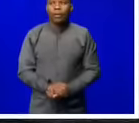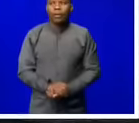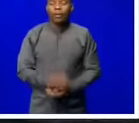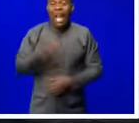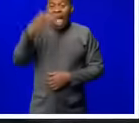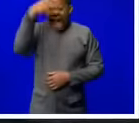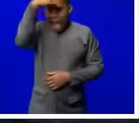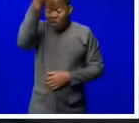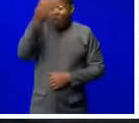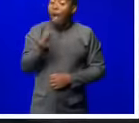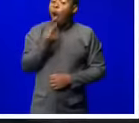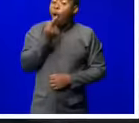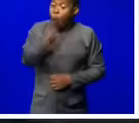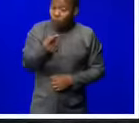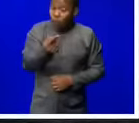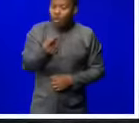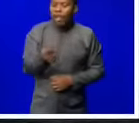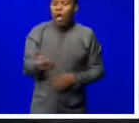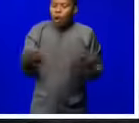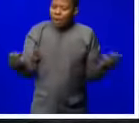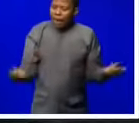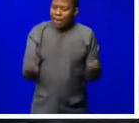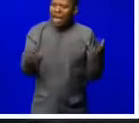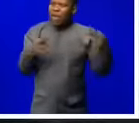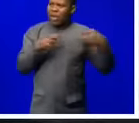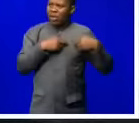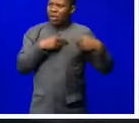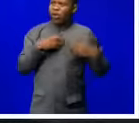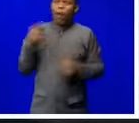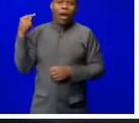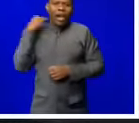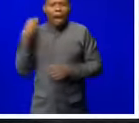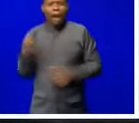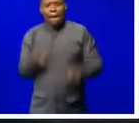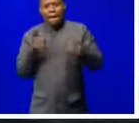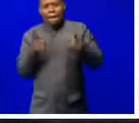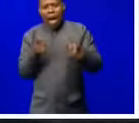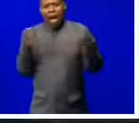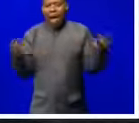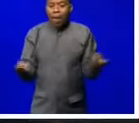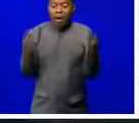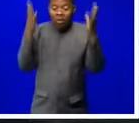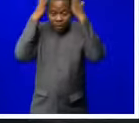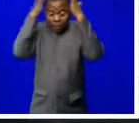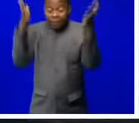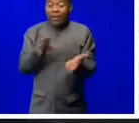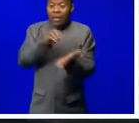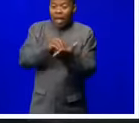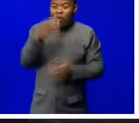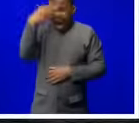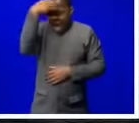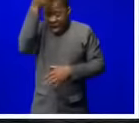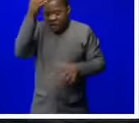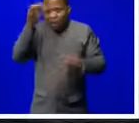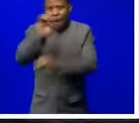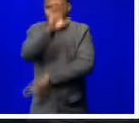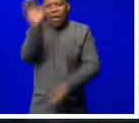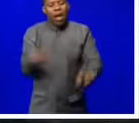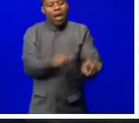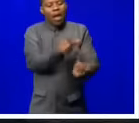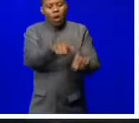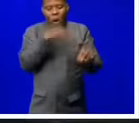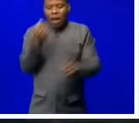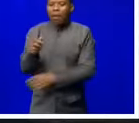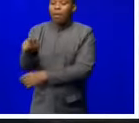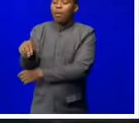Hulumende uthi kunetigebengu letikhona eveni letihamba ticitsa eMaswati ngelihlavu lokuvakele ngalo mkhulumelako Alpheus